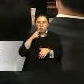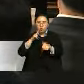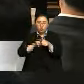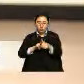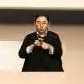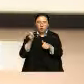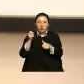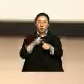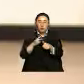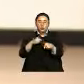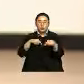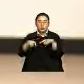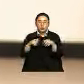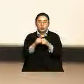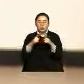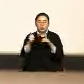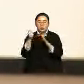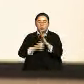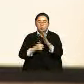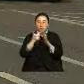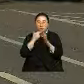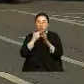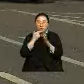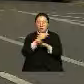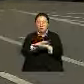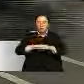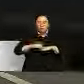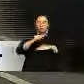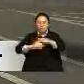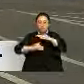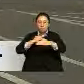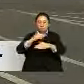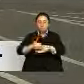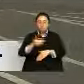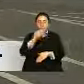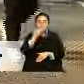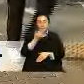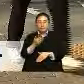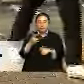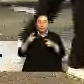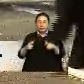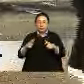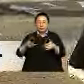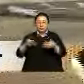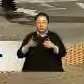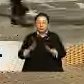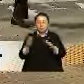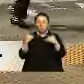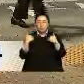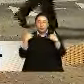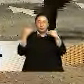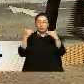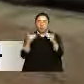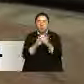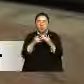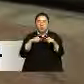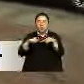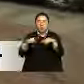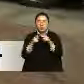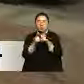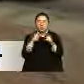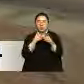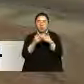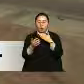도전까지 정치인으로서는 실패 없는 탄탄 대로를 걸어왔습니다. 지역에서 태어나고 자랐으며